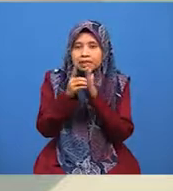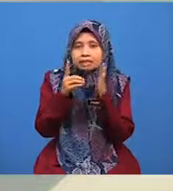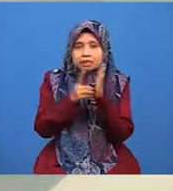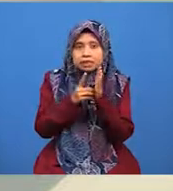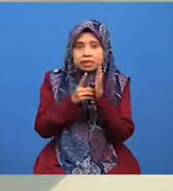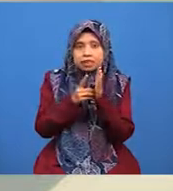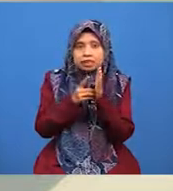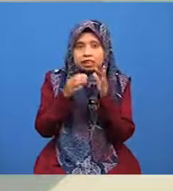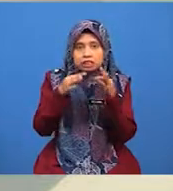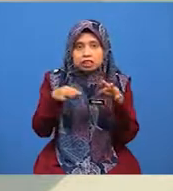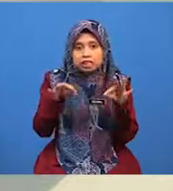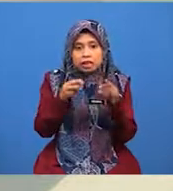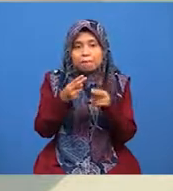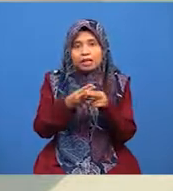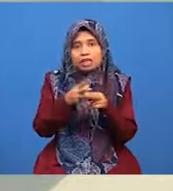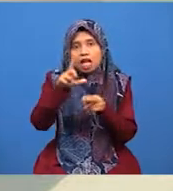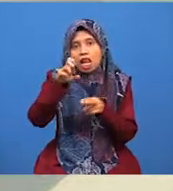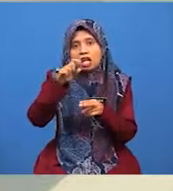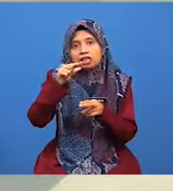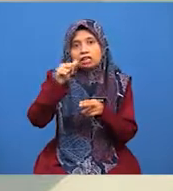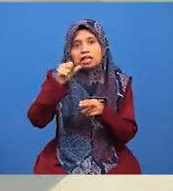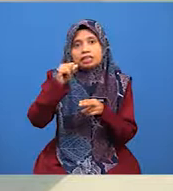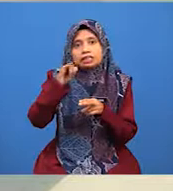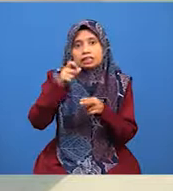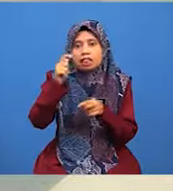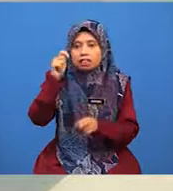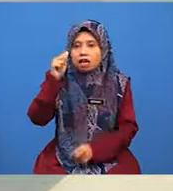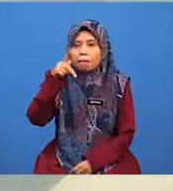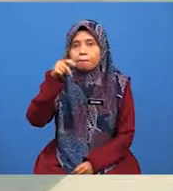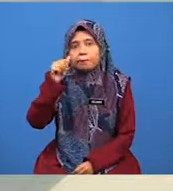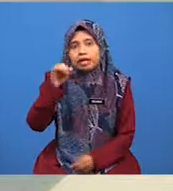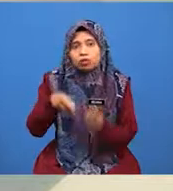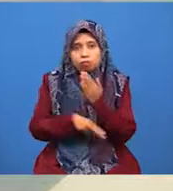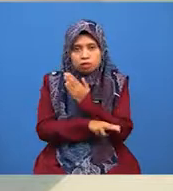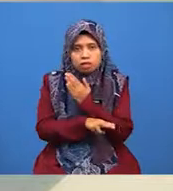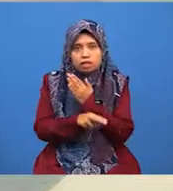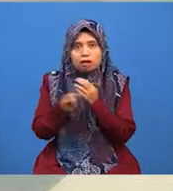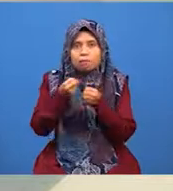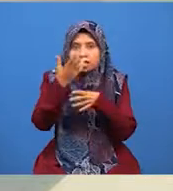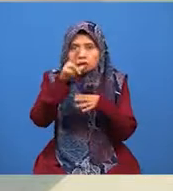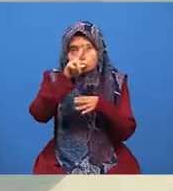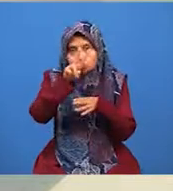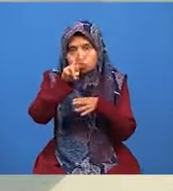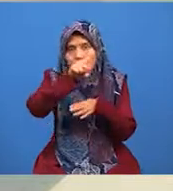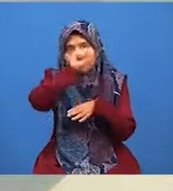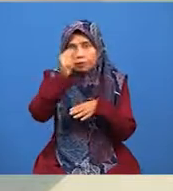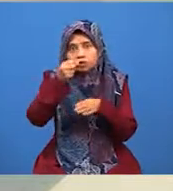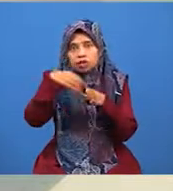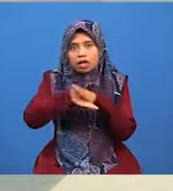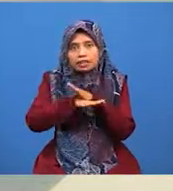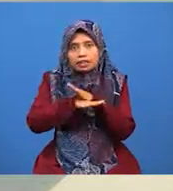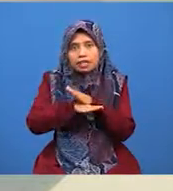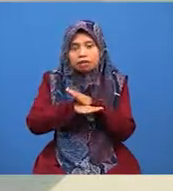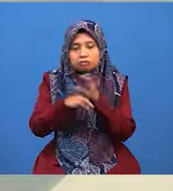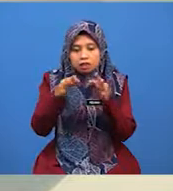Berdasarkan cerpen Legasi Tapai Ubi, nyatakan dua persoalan yang terdapat dalam